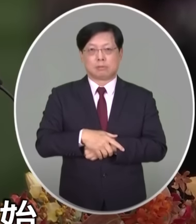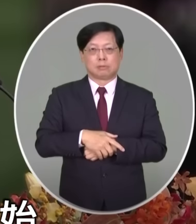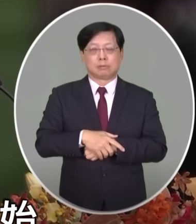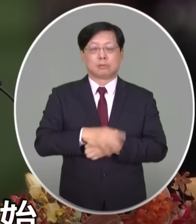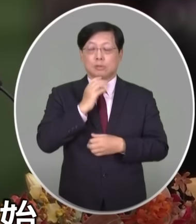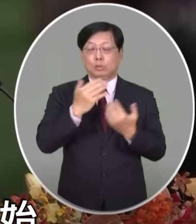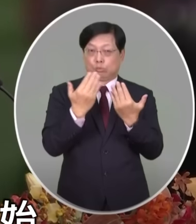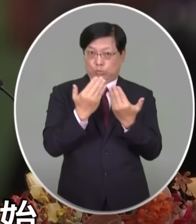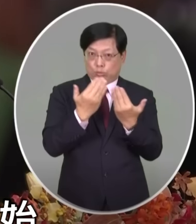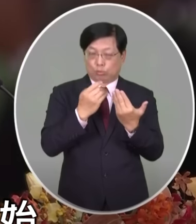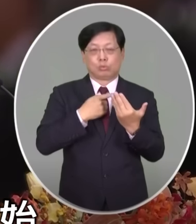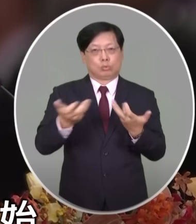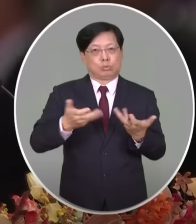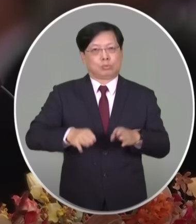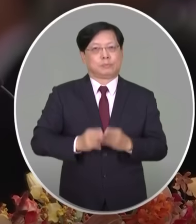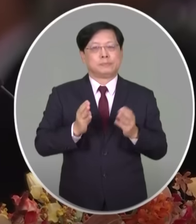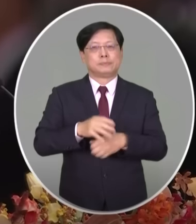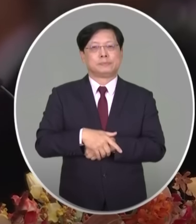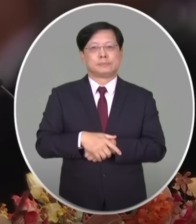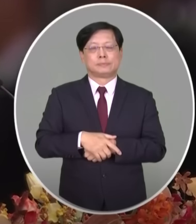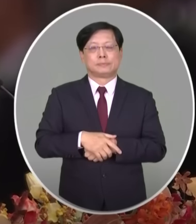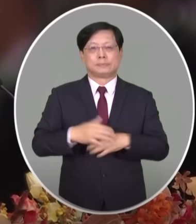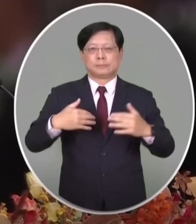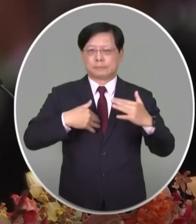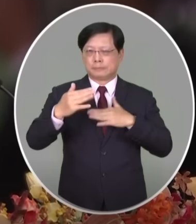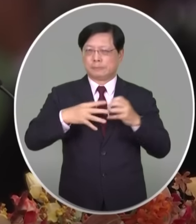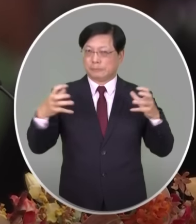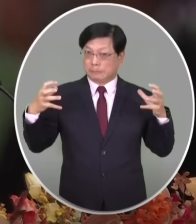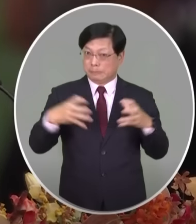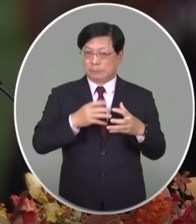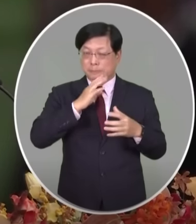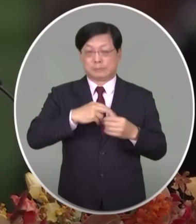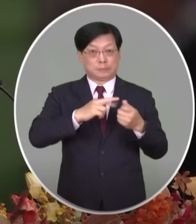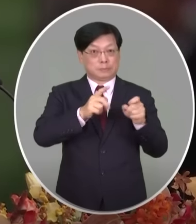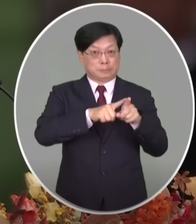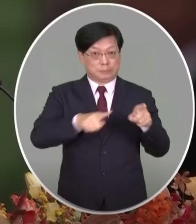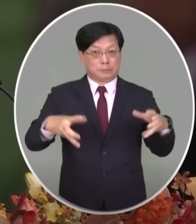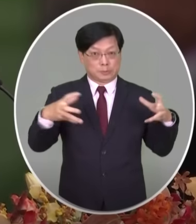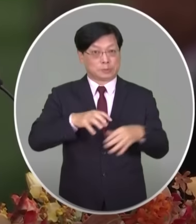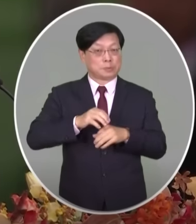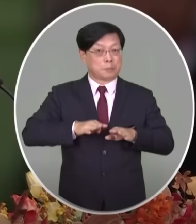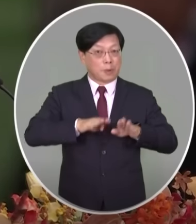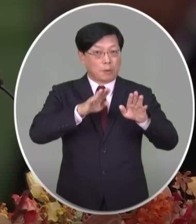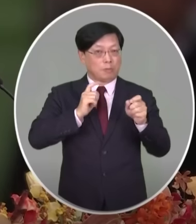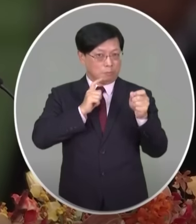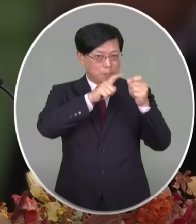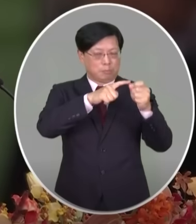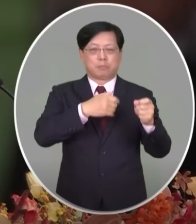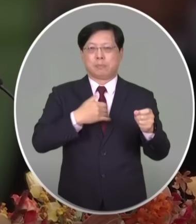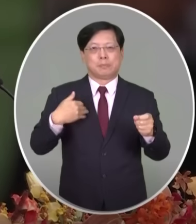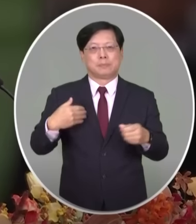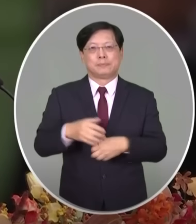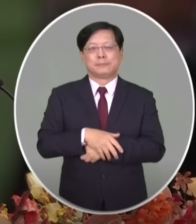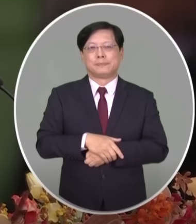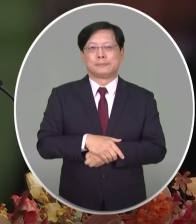来台就学开始，一起追求和平共荣。